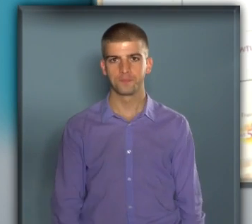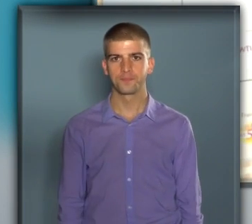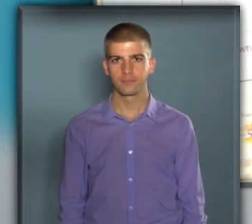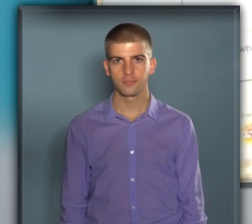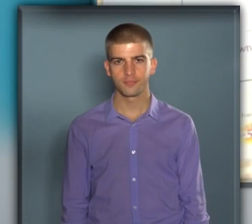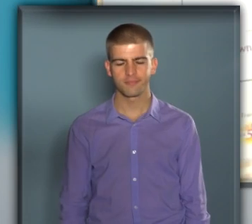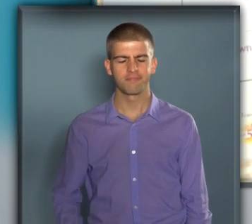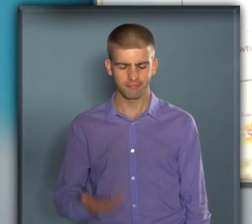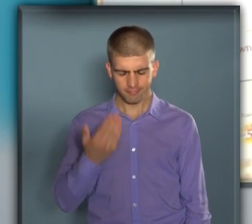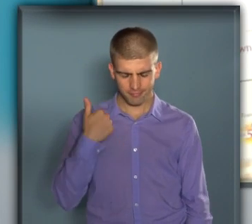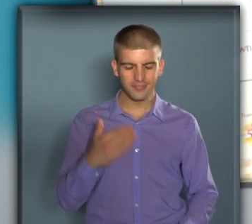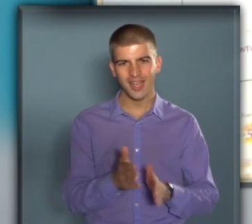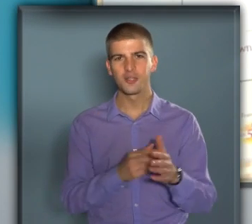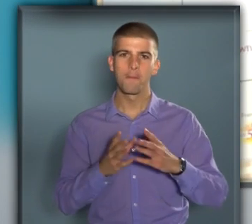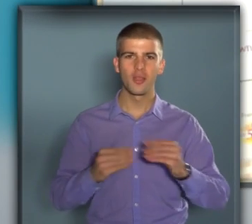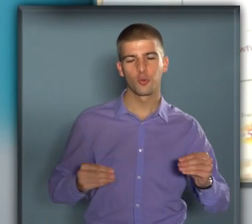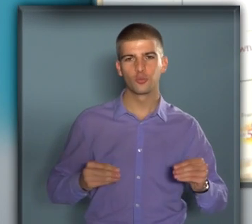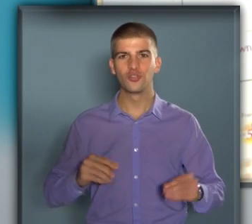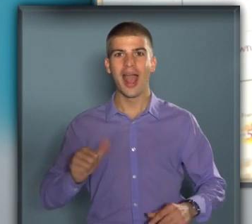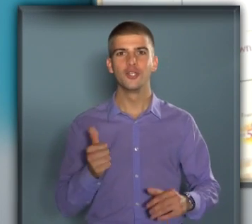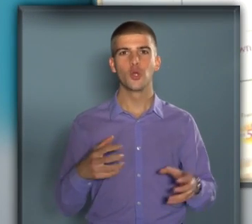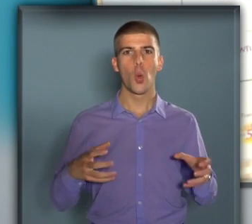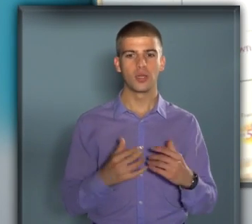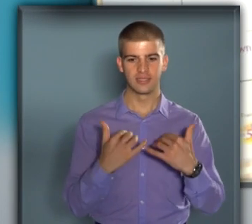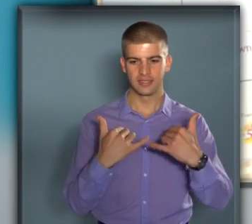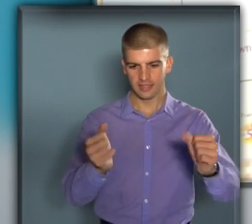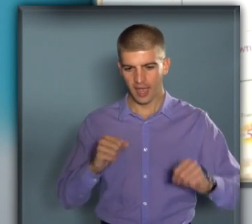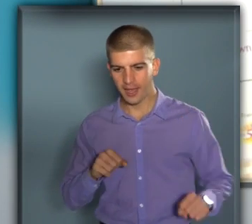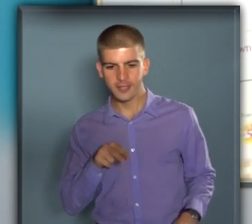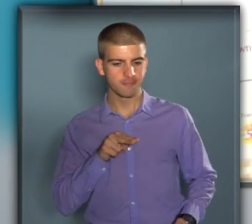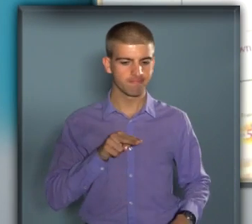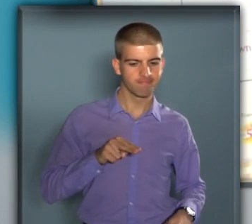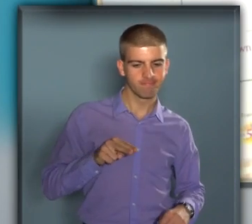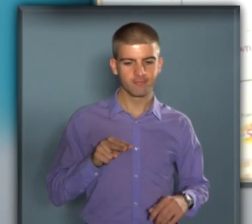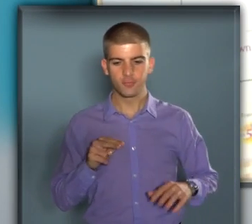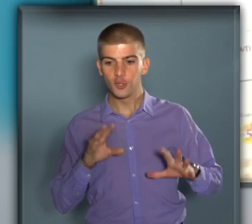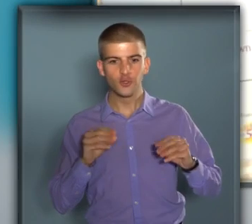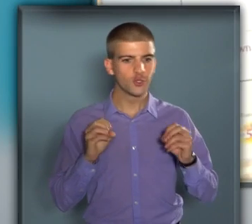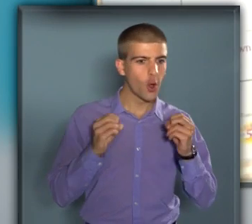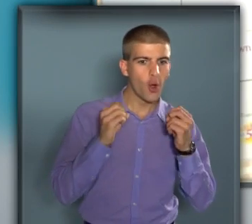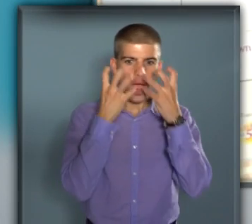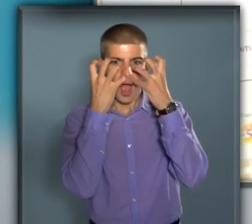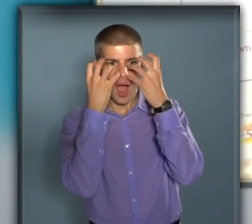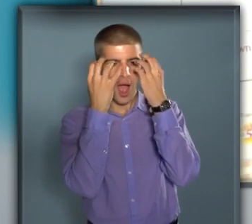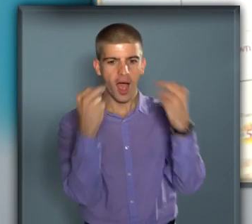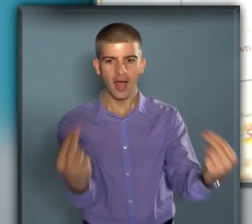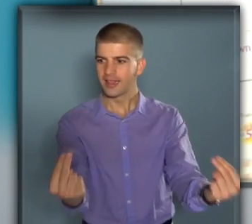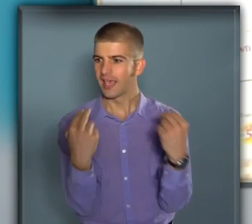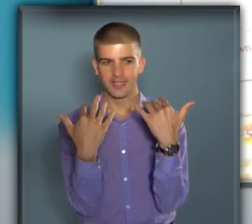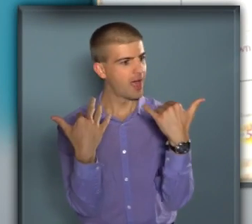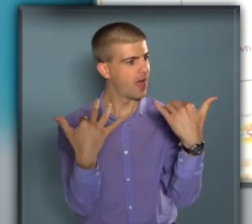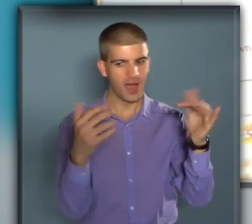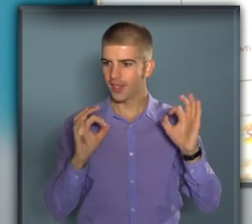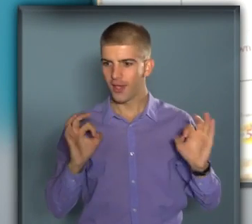első osztályomban állva, hogy nagyon-nagyon jó, hogy egy csomó csillogó szemű gyerek rám néz,